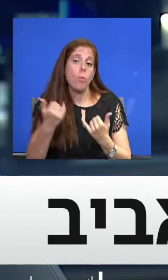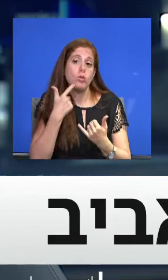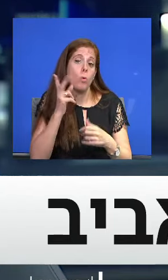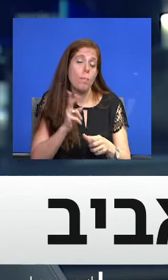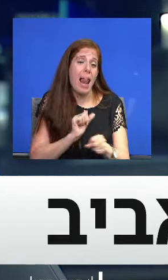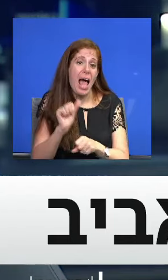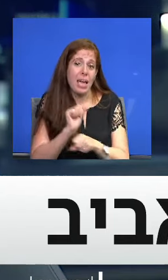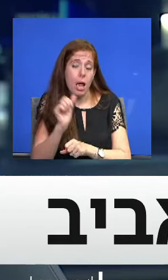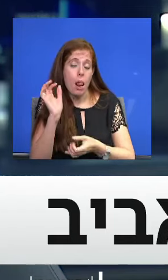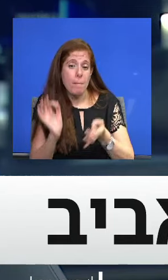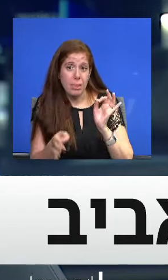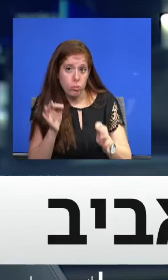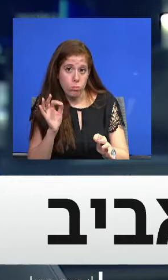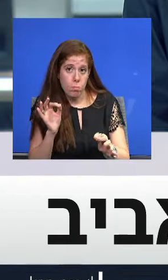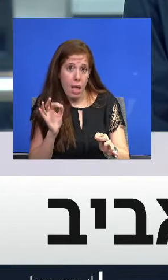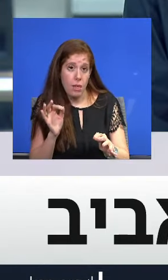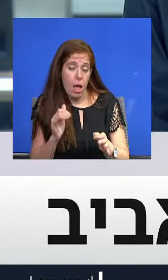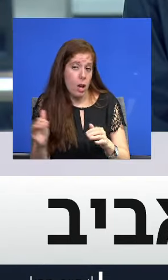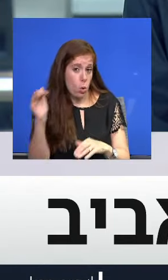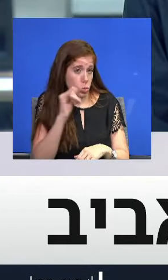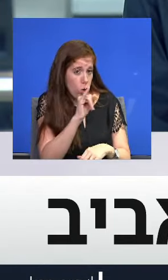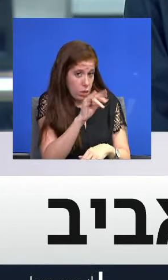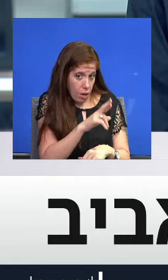לבית המשפט העליון. יונתן רווה, אנחנו אליך.